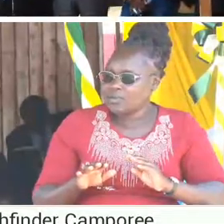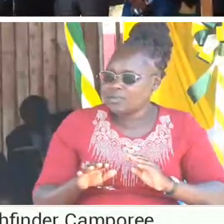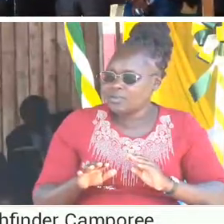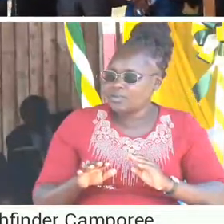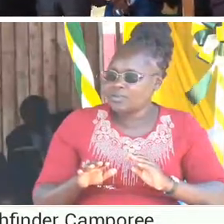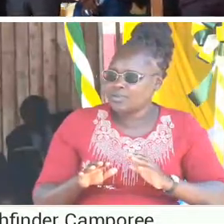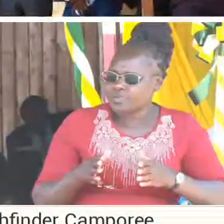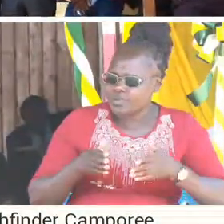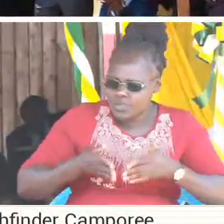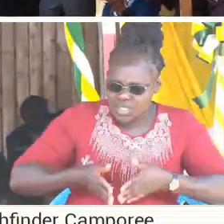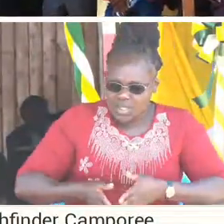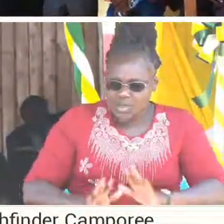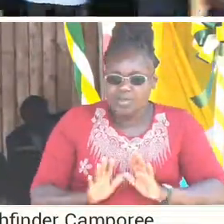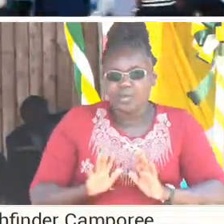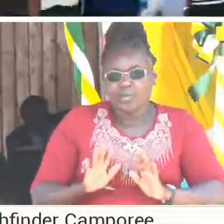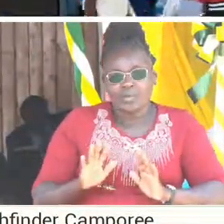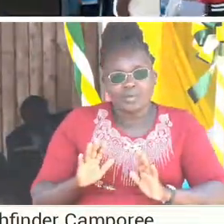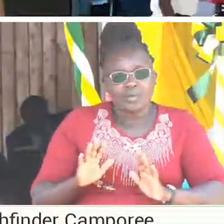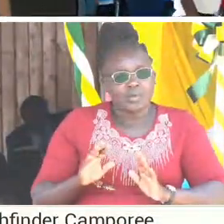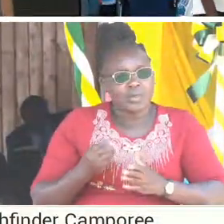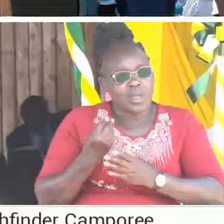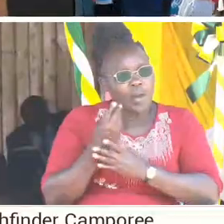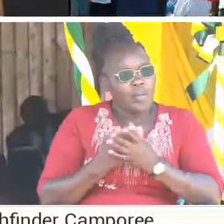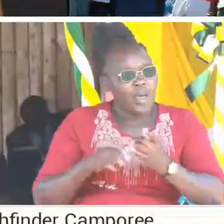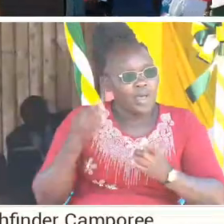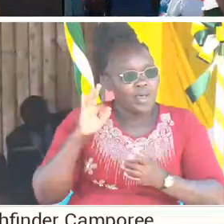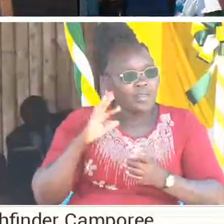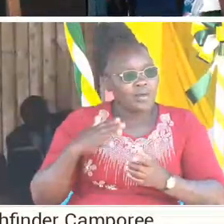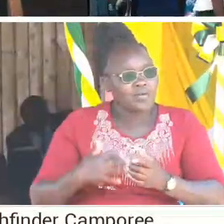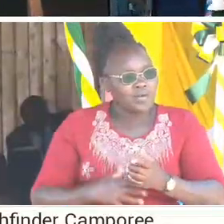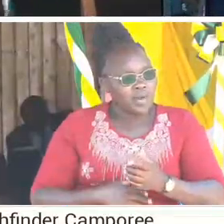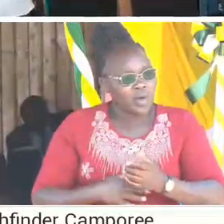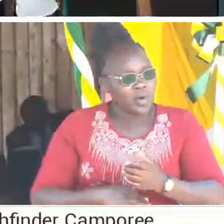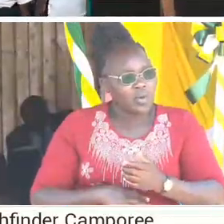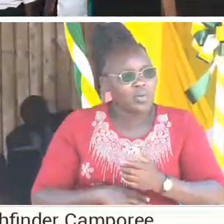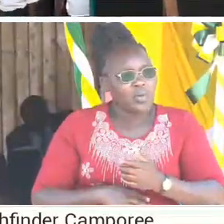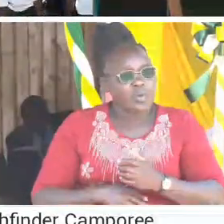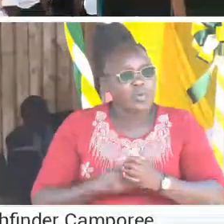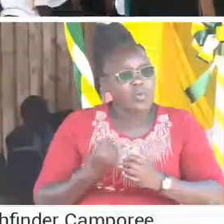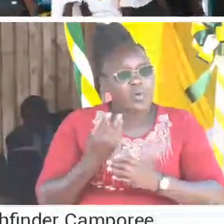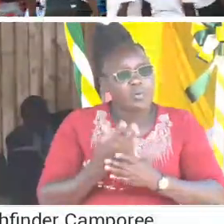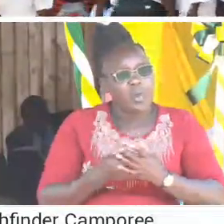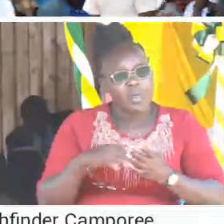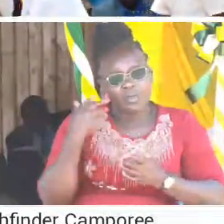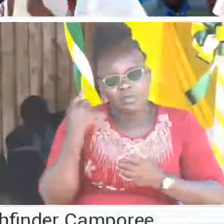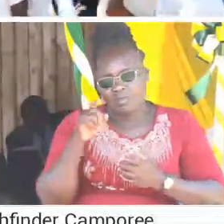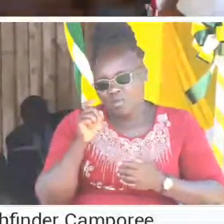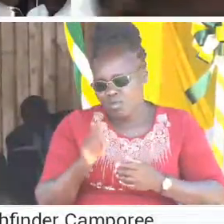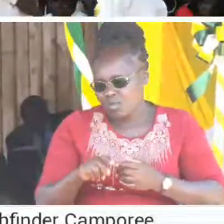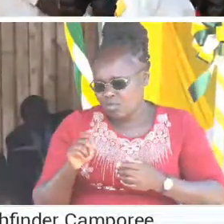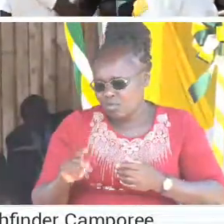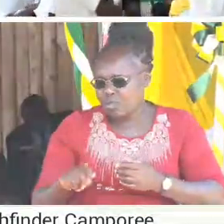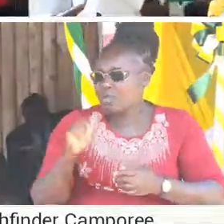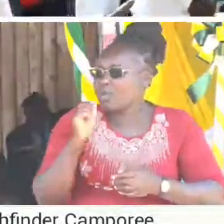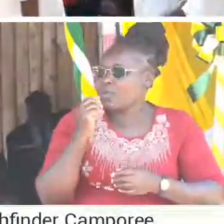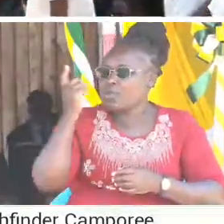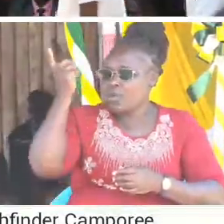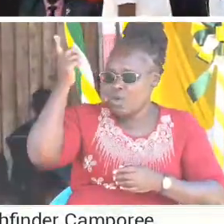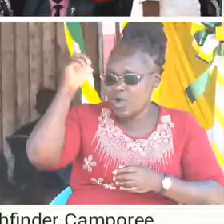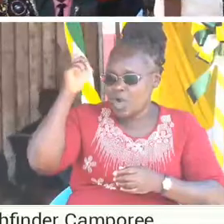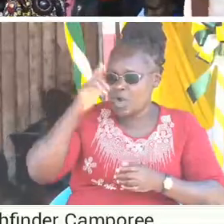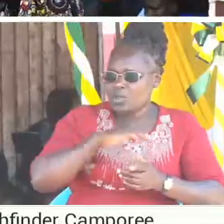nyama wako, na uzao wa wanyama wako, hata ng'ombe wako na hao kuku na hao wanyama